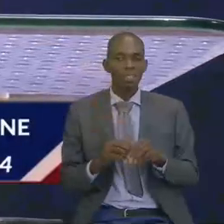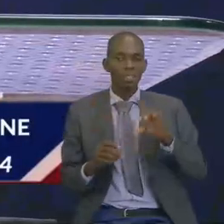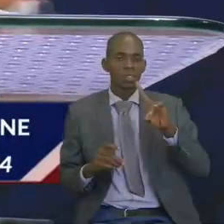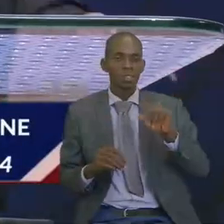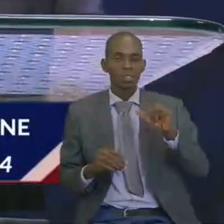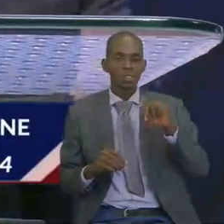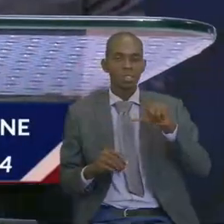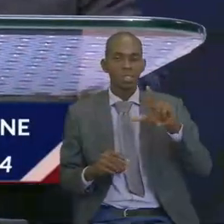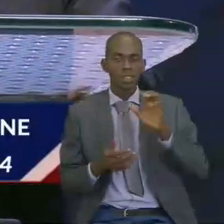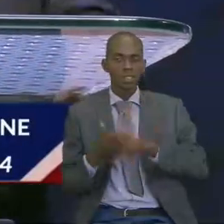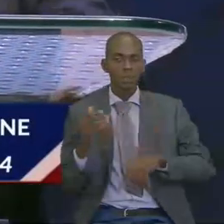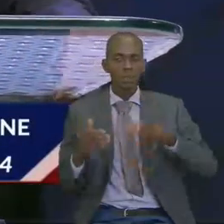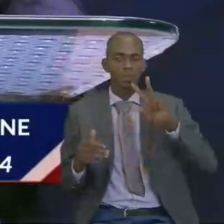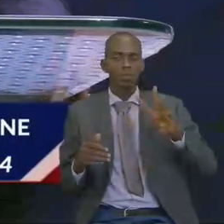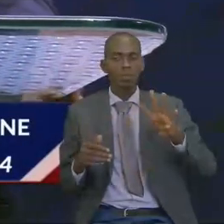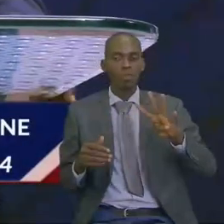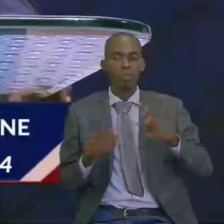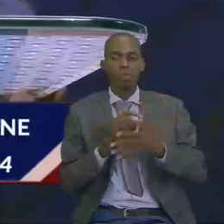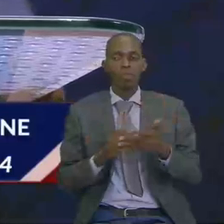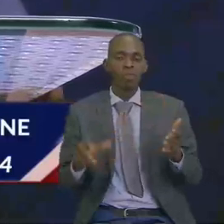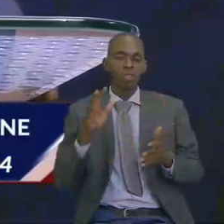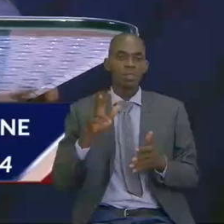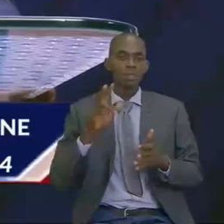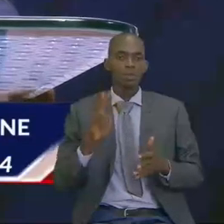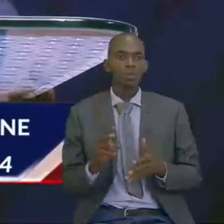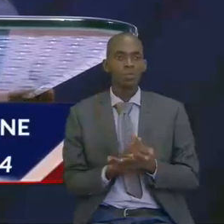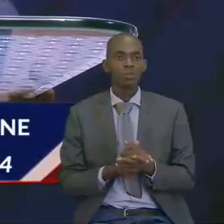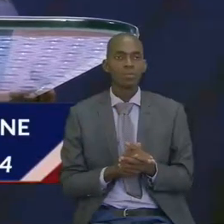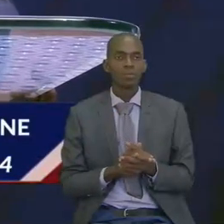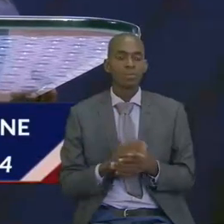2, 34. Daniel 2, 34.